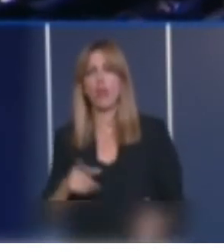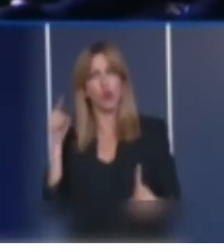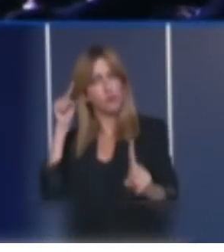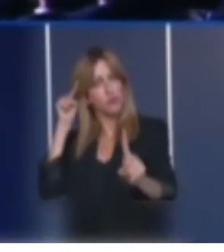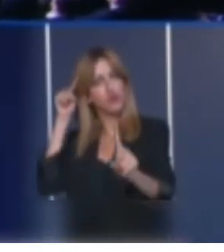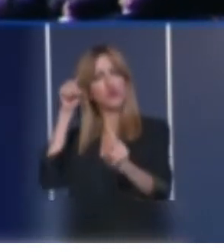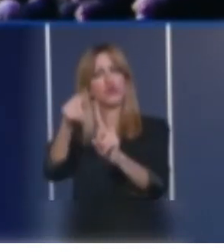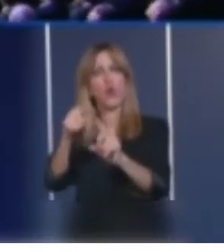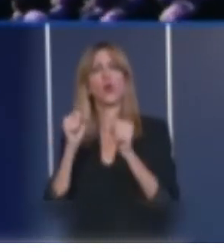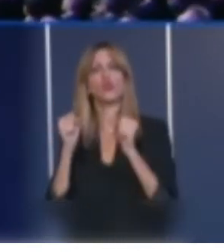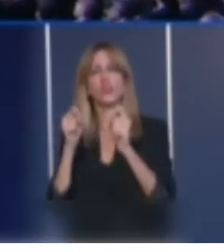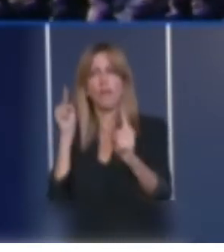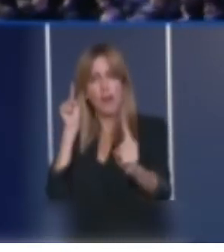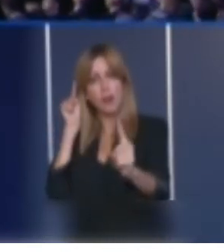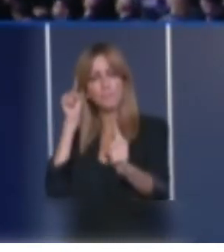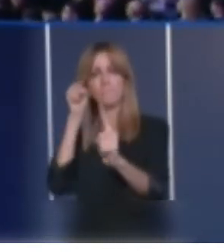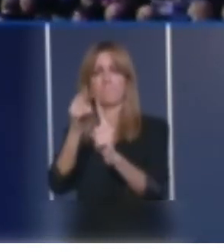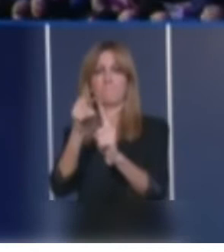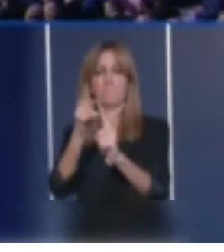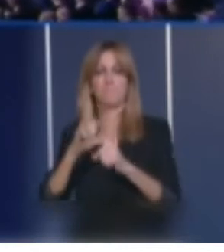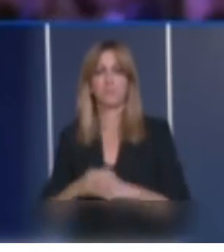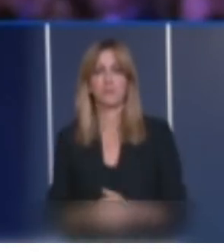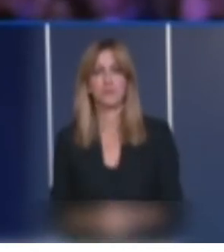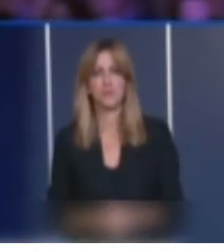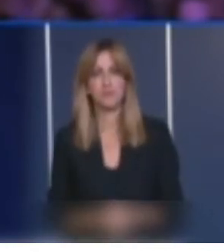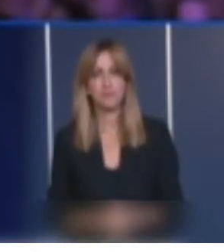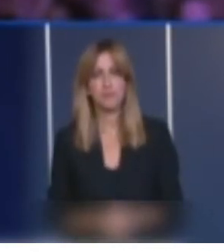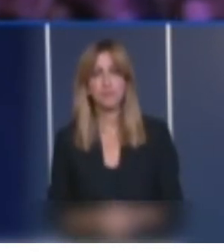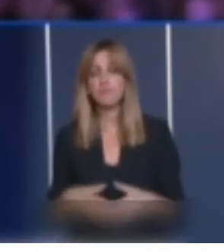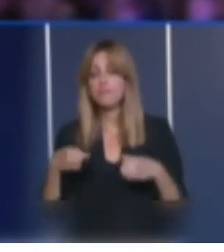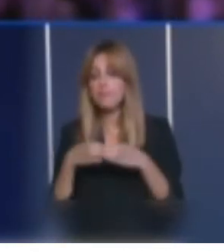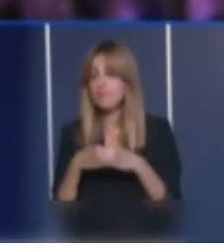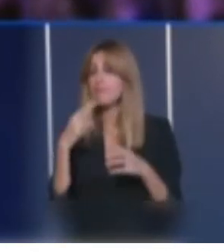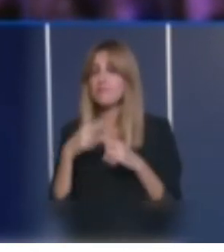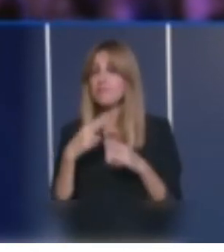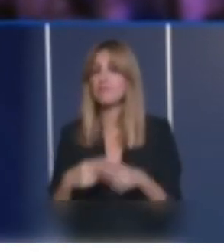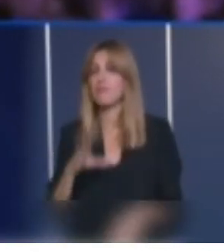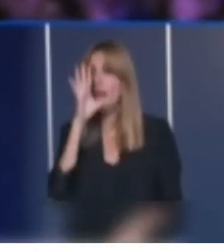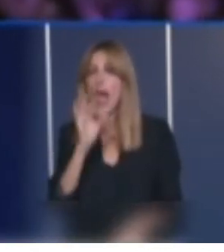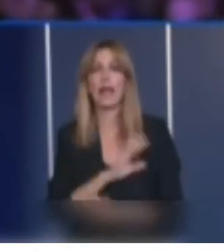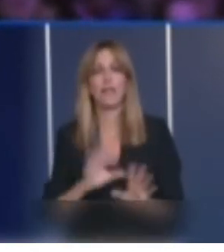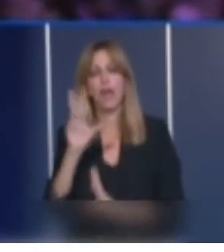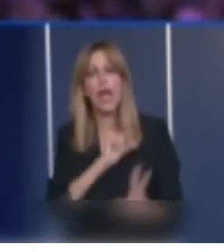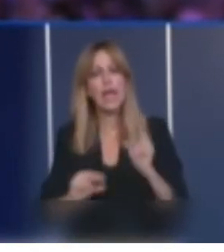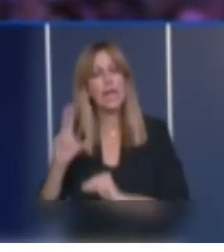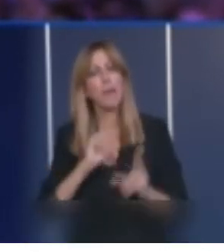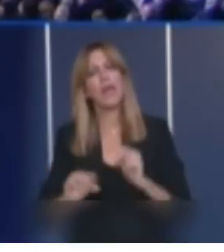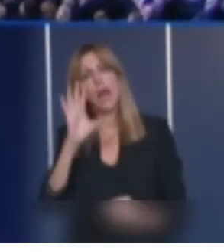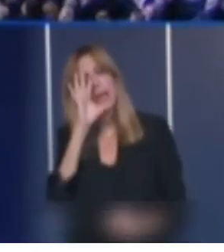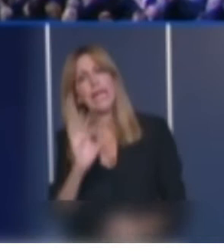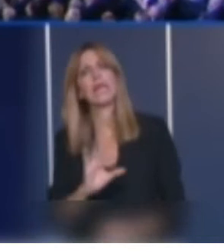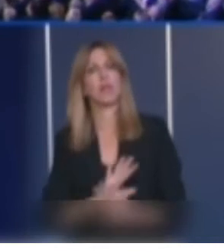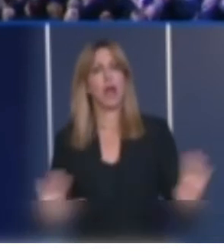Φάρος μας, λοιπόν, πρέπει να παραμείνει η αλήθεια και η ειλικρίνεια. Δεν θα κρύψουμε από το λαό τις δυσκολίες που